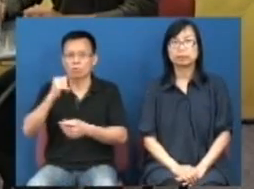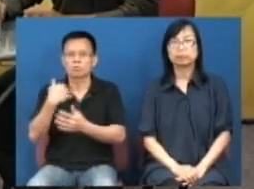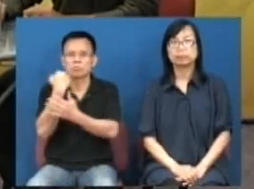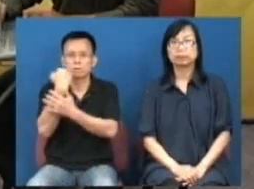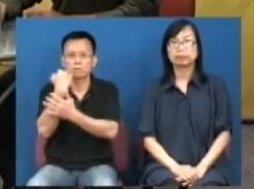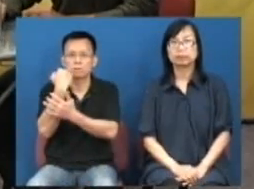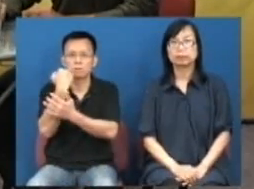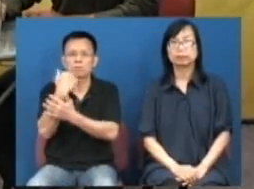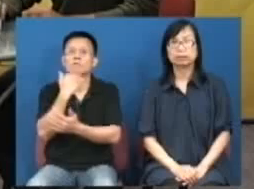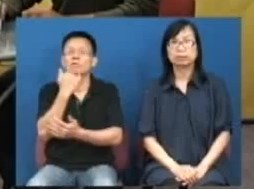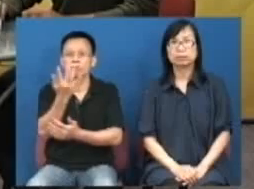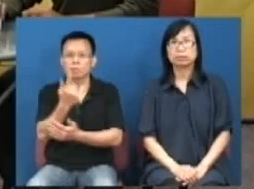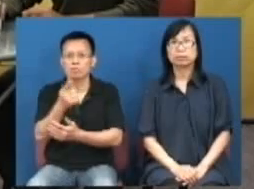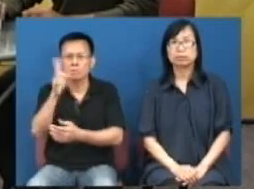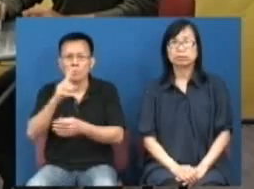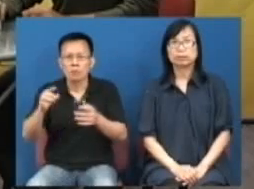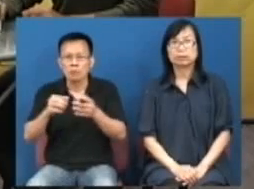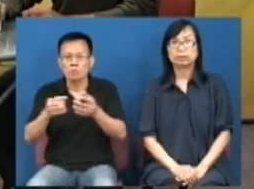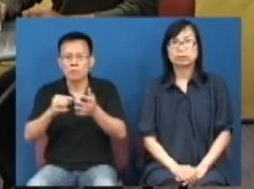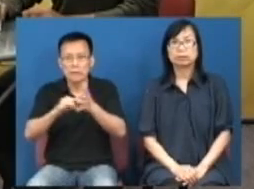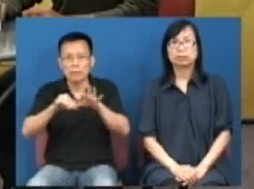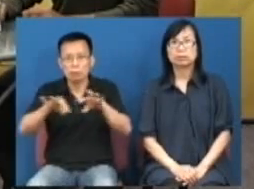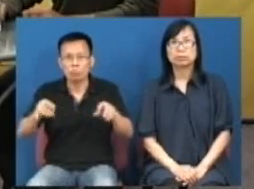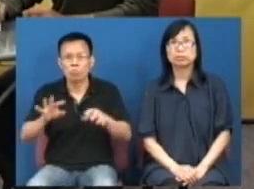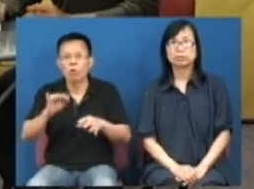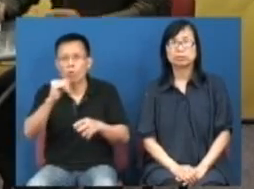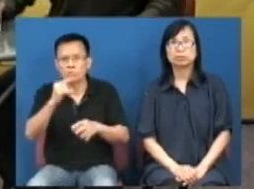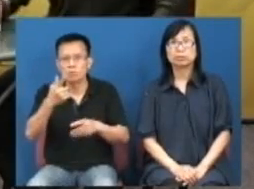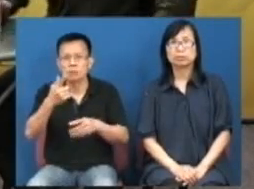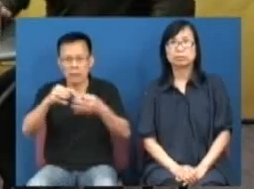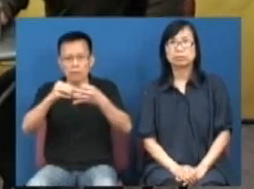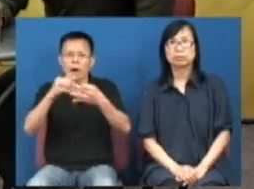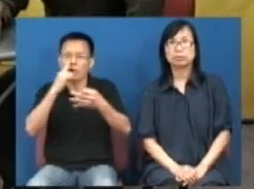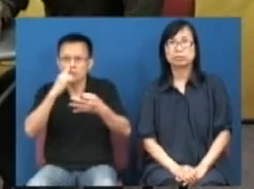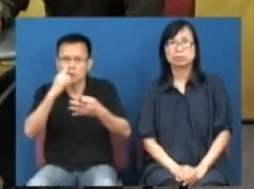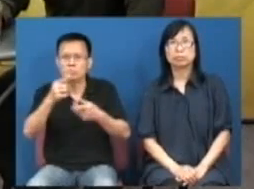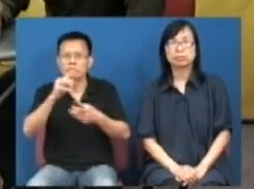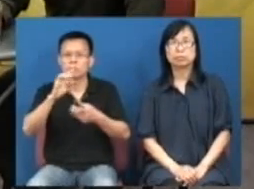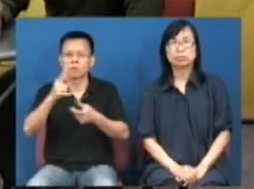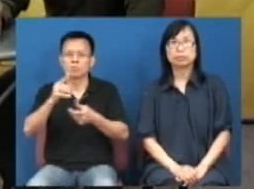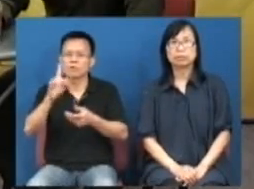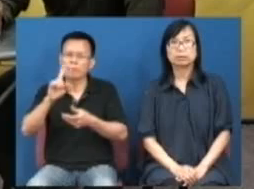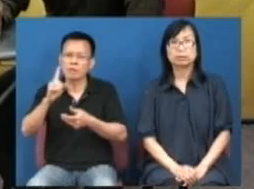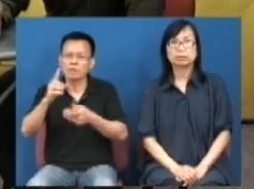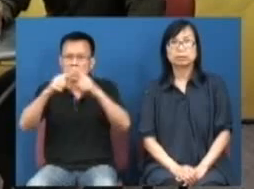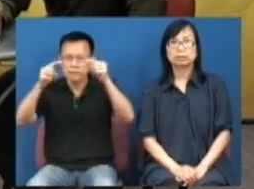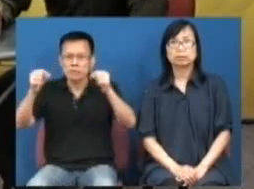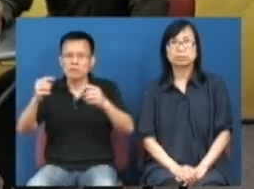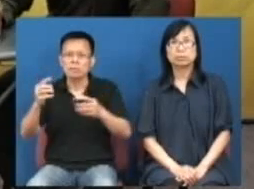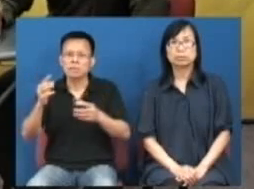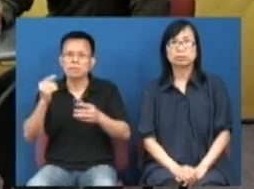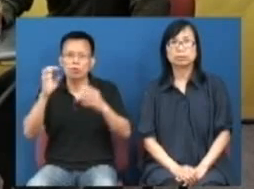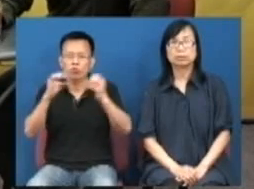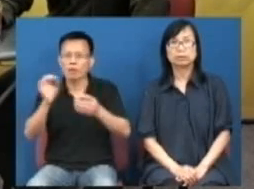係嘛？ 點解你電台可以咧唔置心就揾我傾呢個問題？點解你城市論壇唔請我咧？我肥咗唔出得